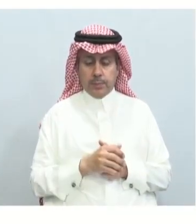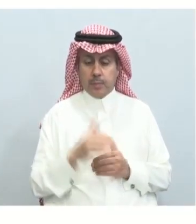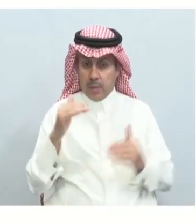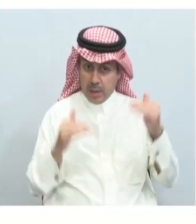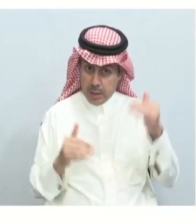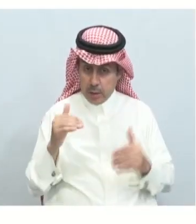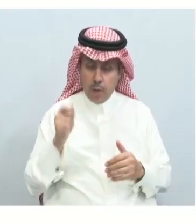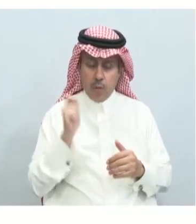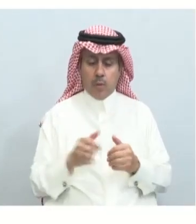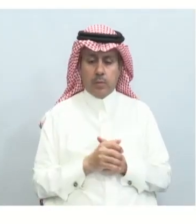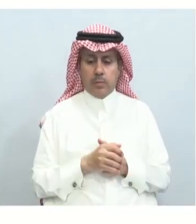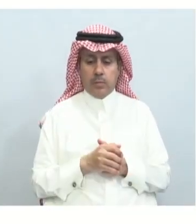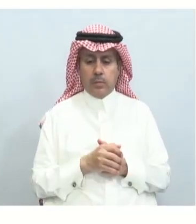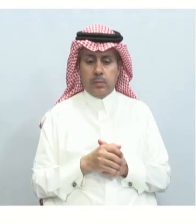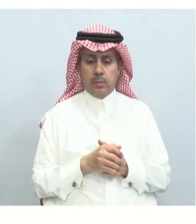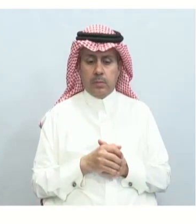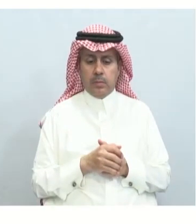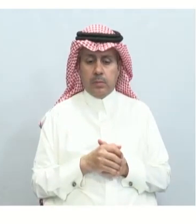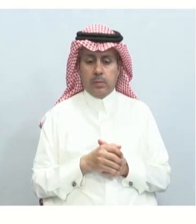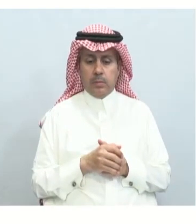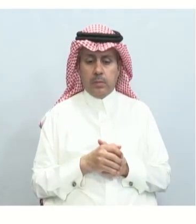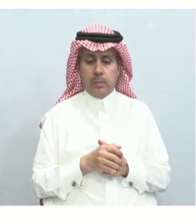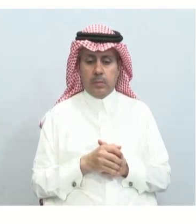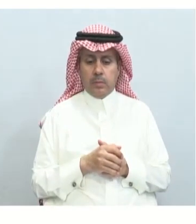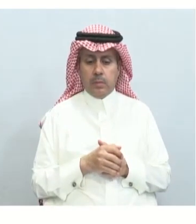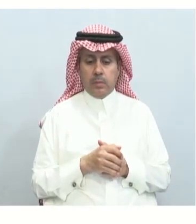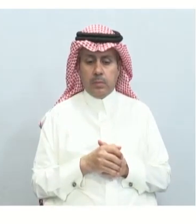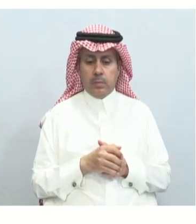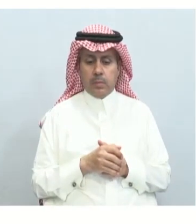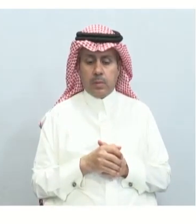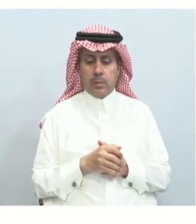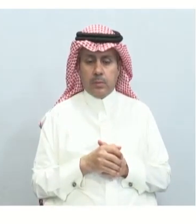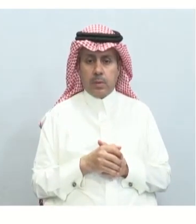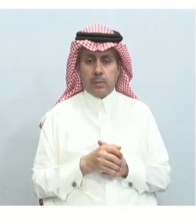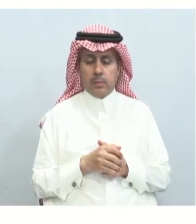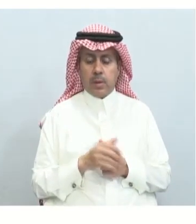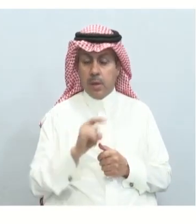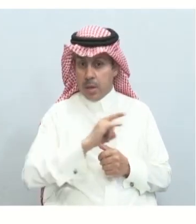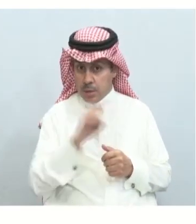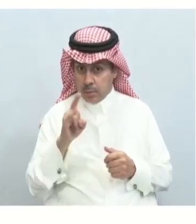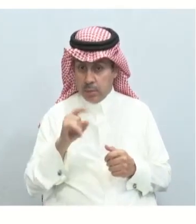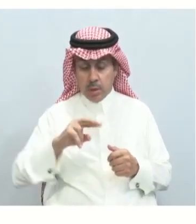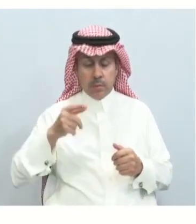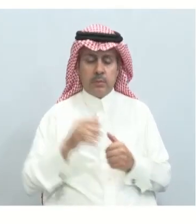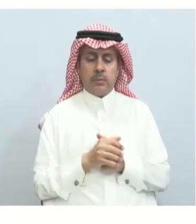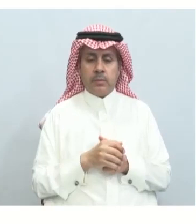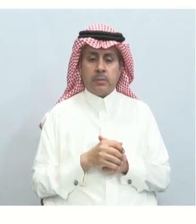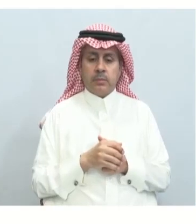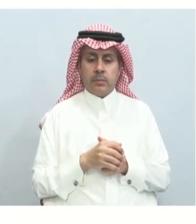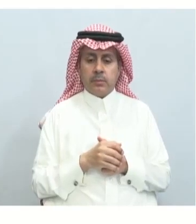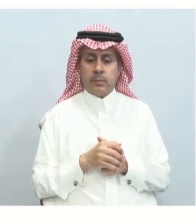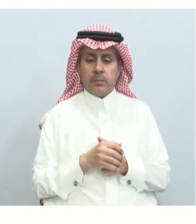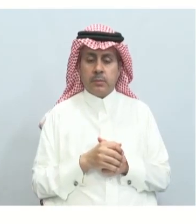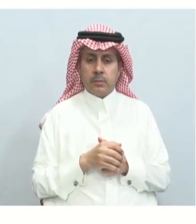التلقيح باختلاف طرفيه باختلاف طرفيه ليس فقط باختلاف طرفيه بل